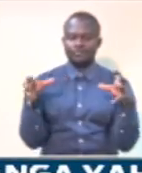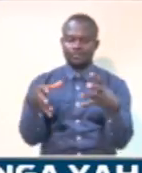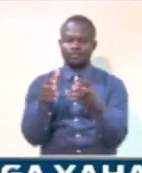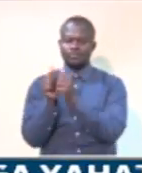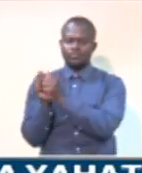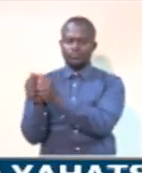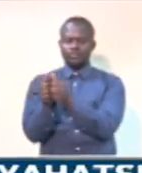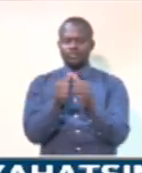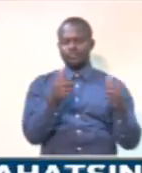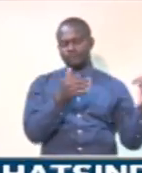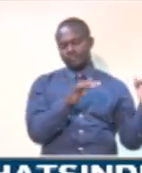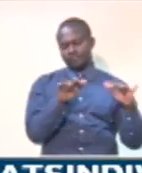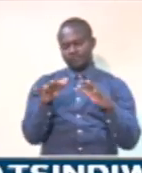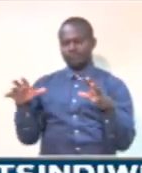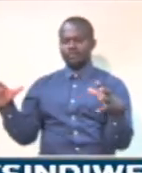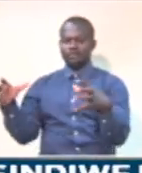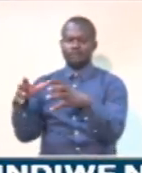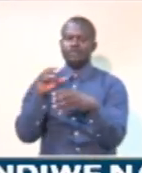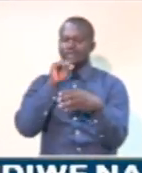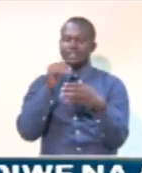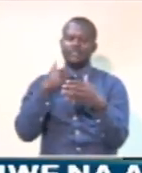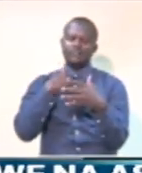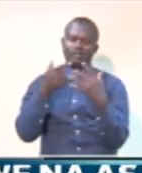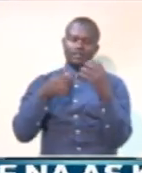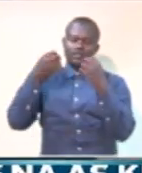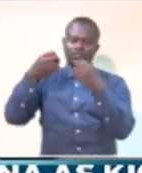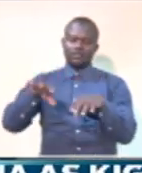kugira ngo batagira ibyabo batakaza batagira